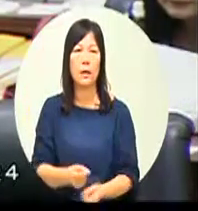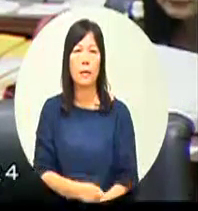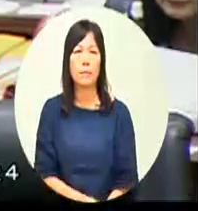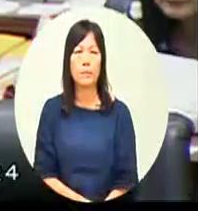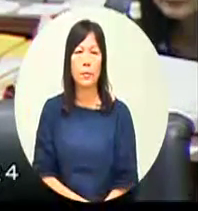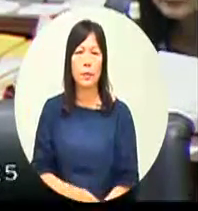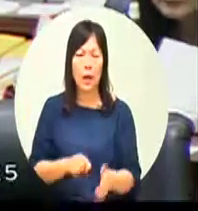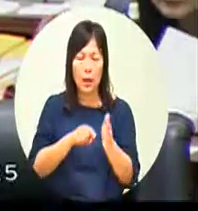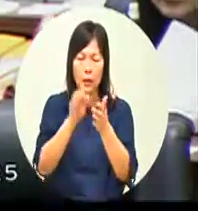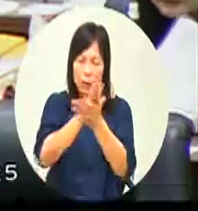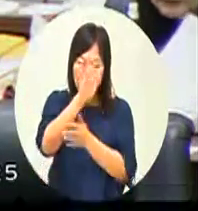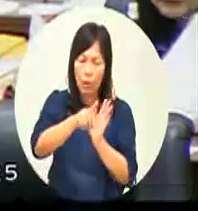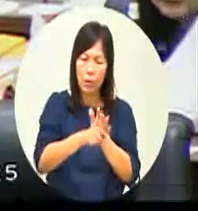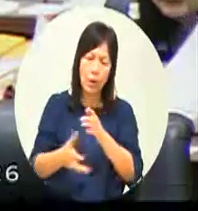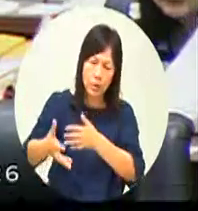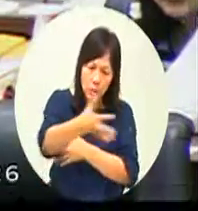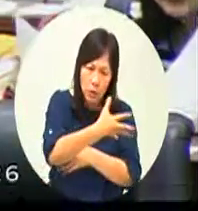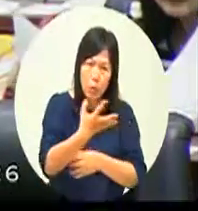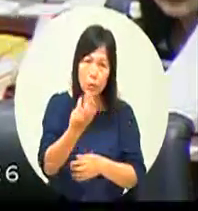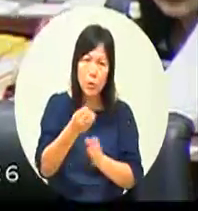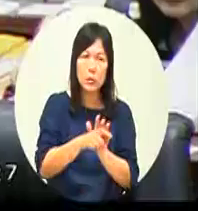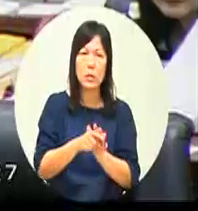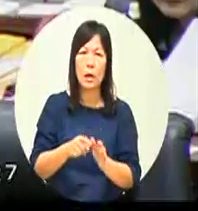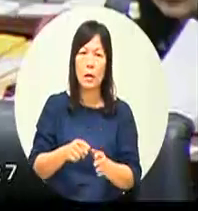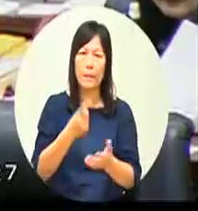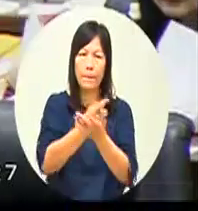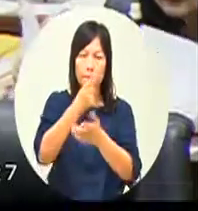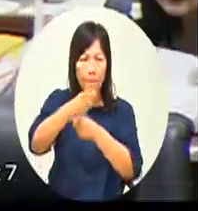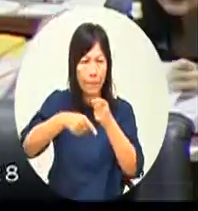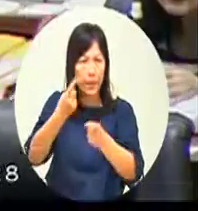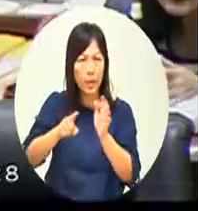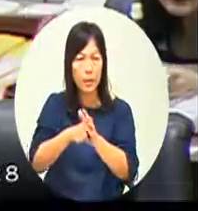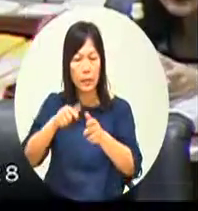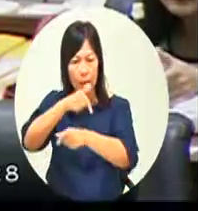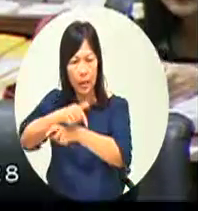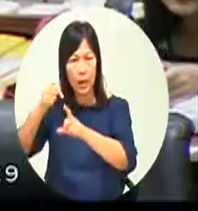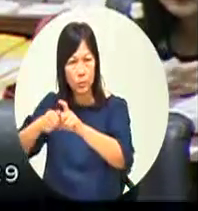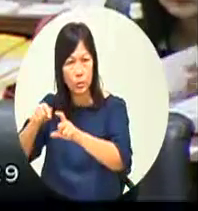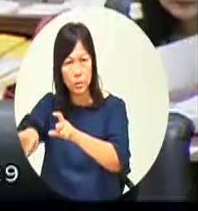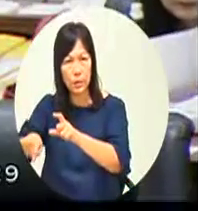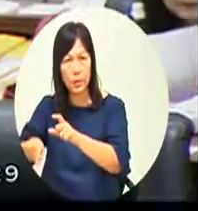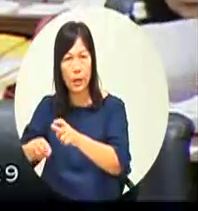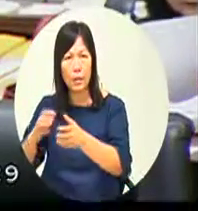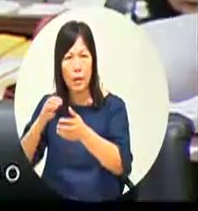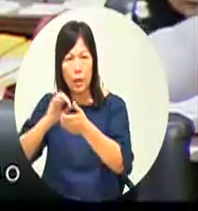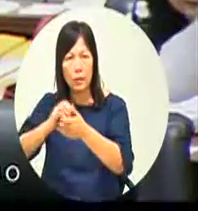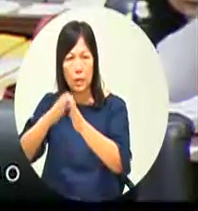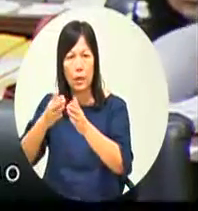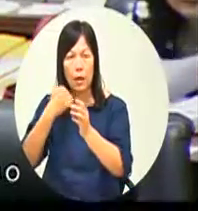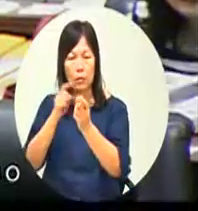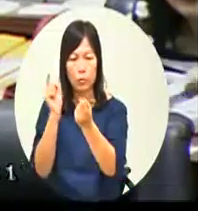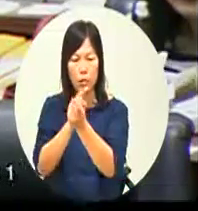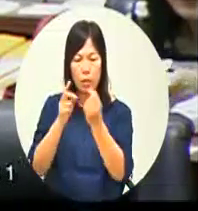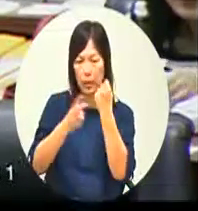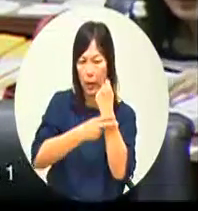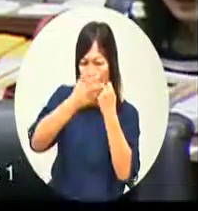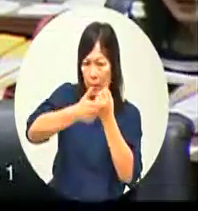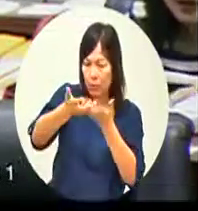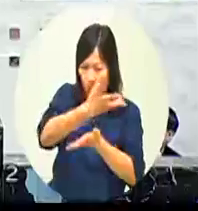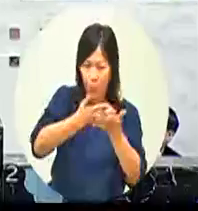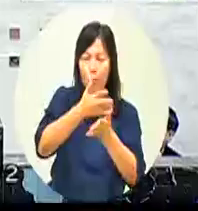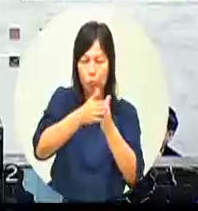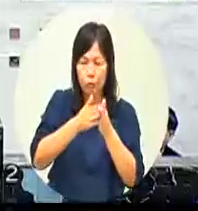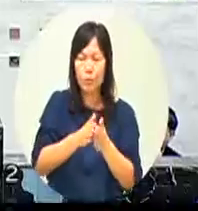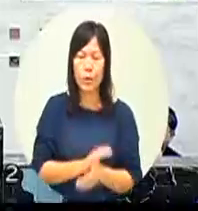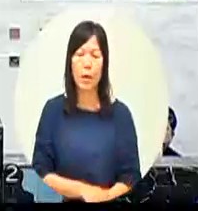最后会收多少？应该每一年，这个在南区焚化炉这边都应该好好的再跟里长来做一个沟通。以上，谢